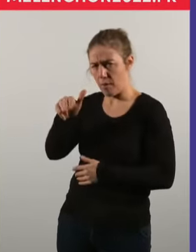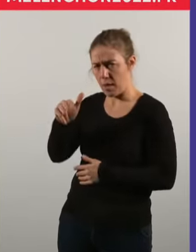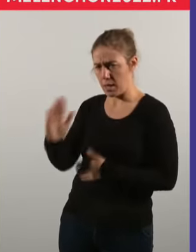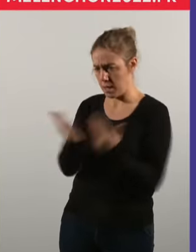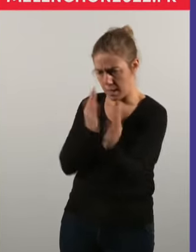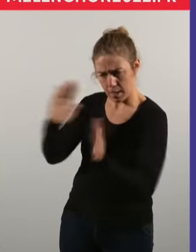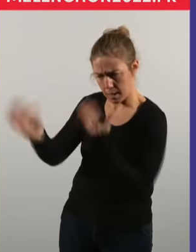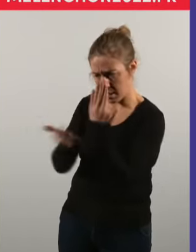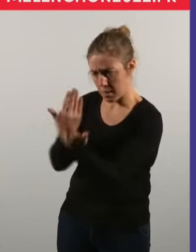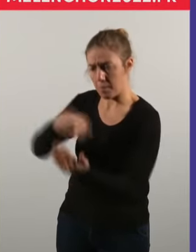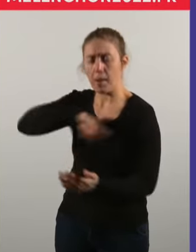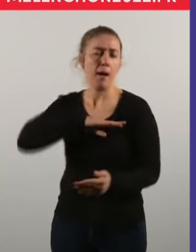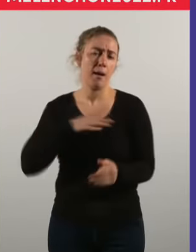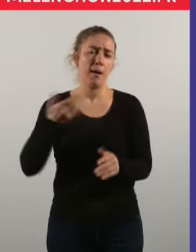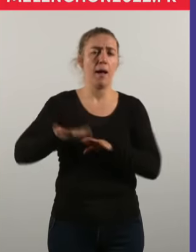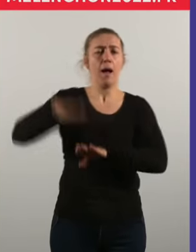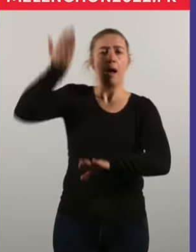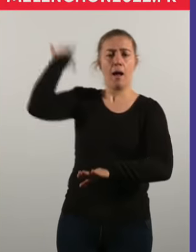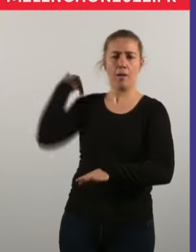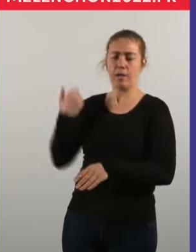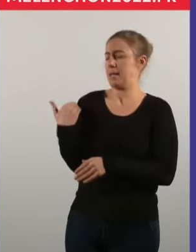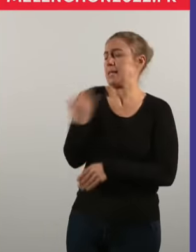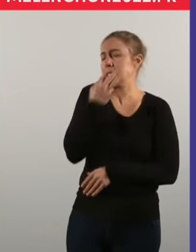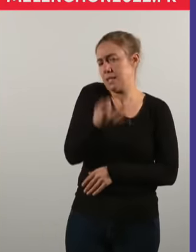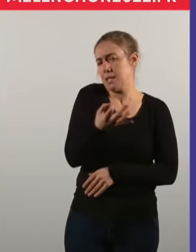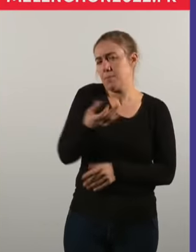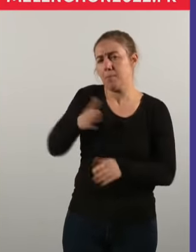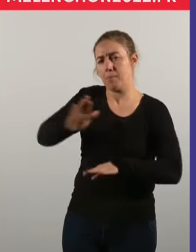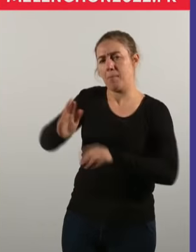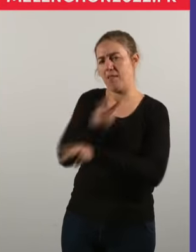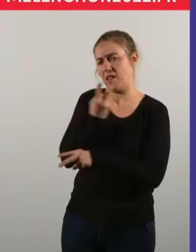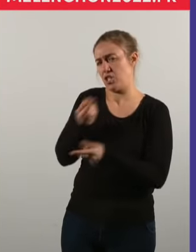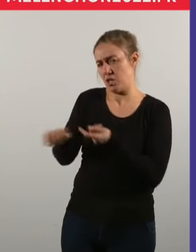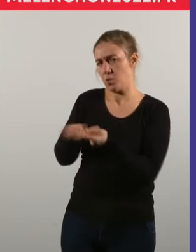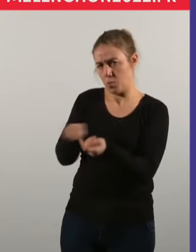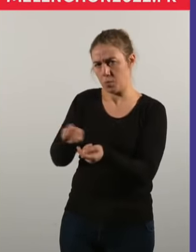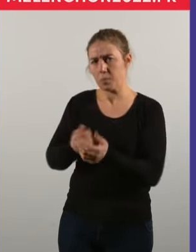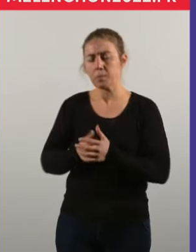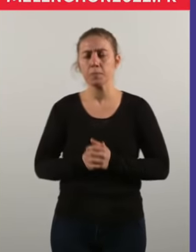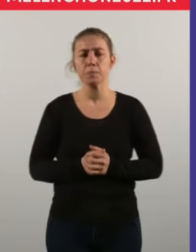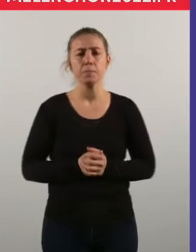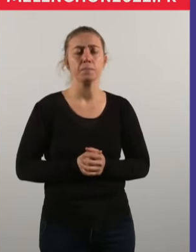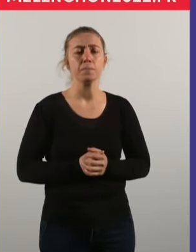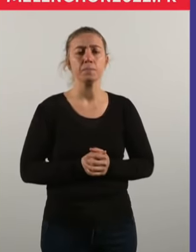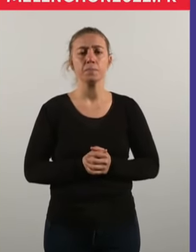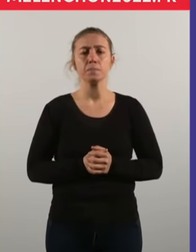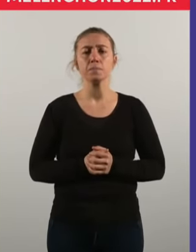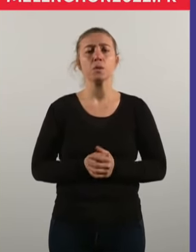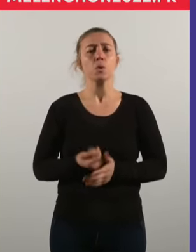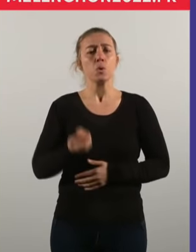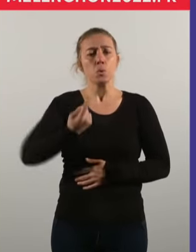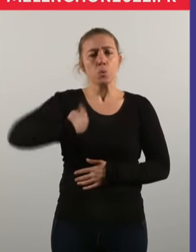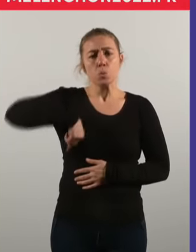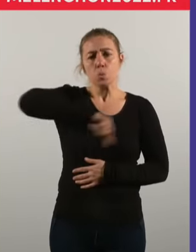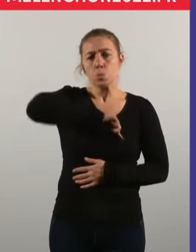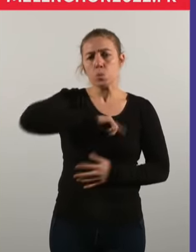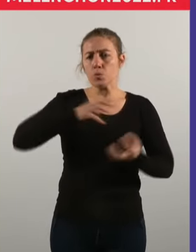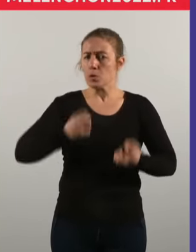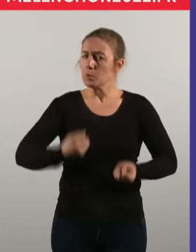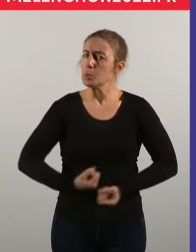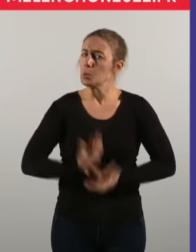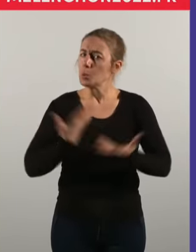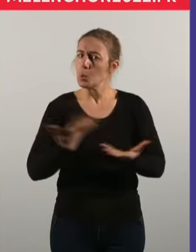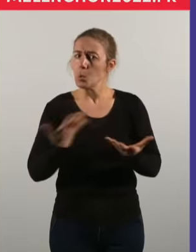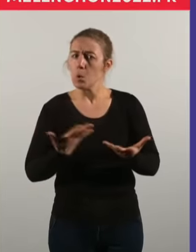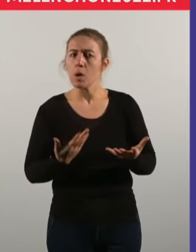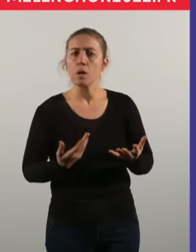de la gestion que j'ai dénoncée il y a un instant. La réplique que nous portons part de cette idée qu'il n'y a